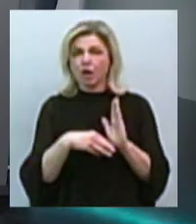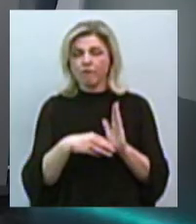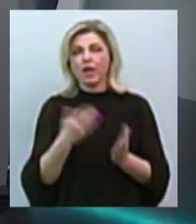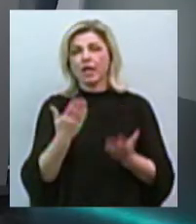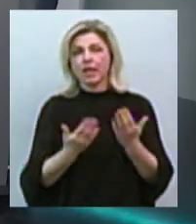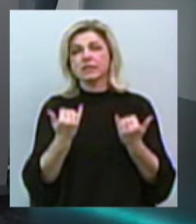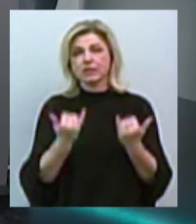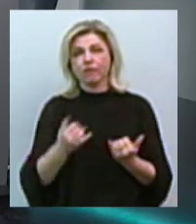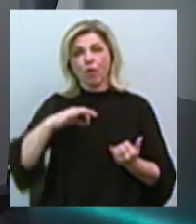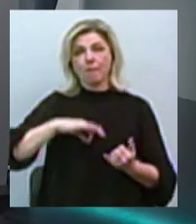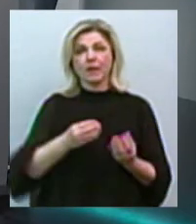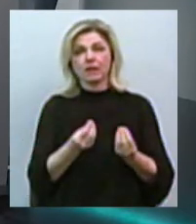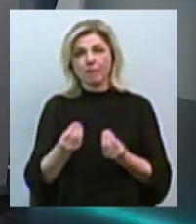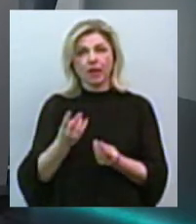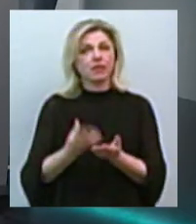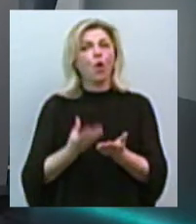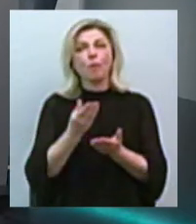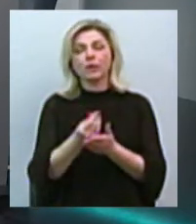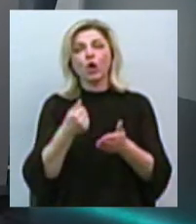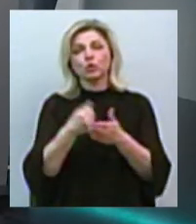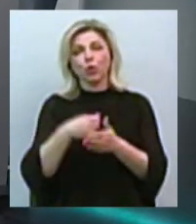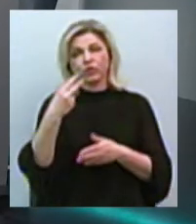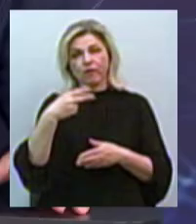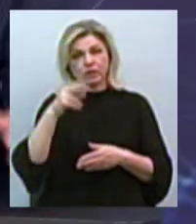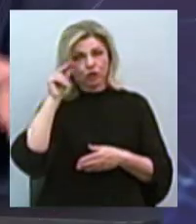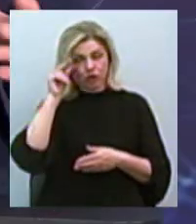день предприниматель не оплатит вот до 20 числа